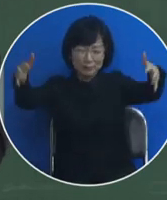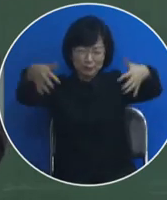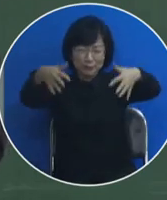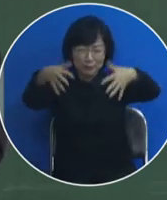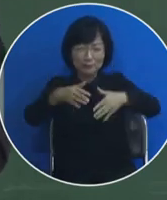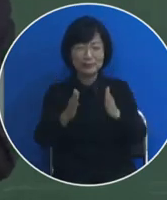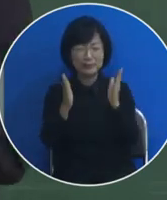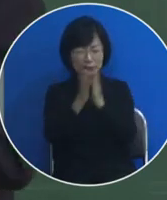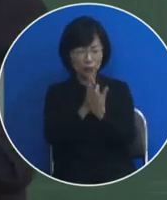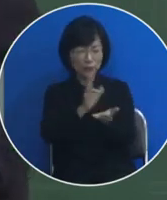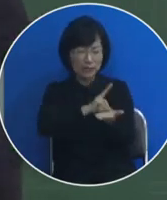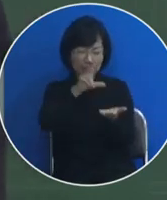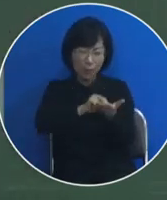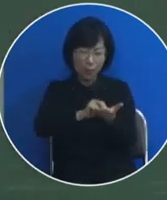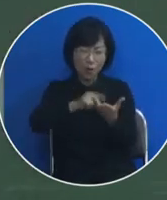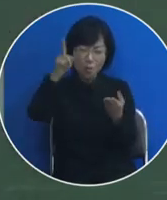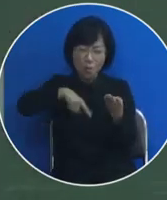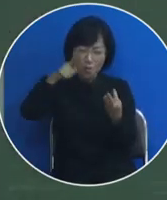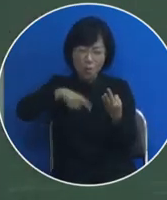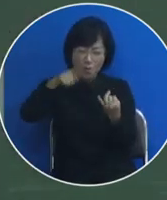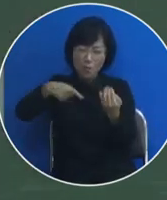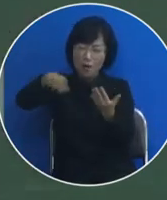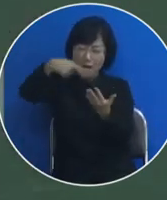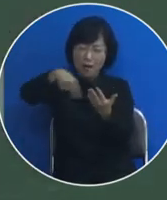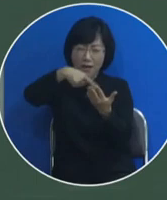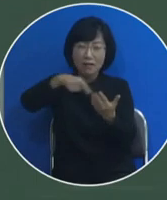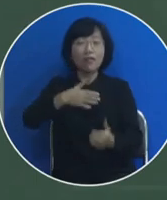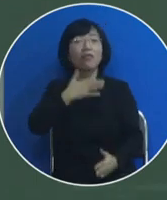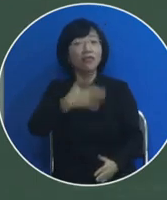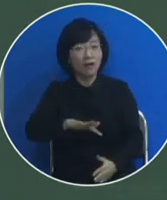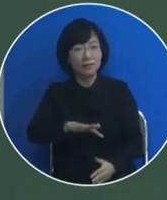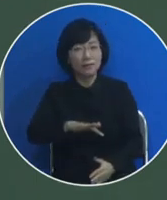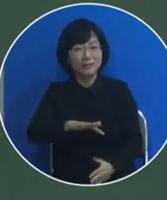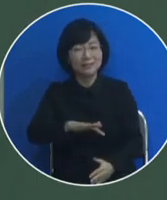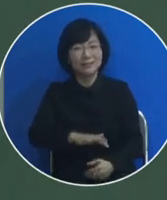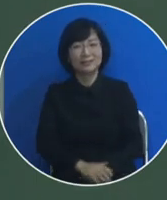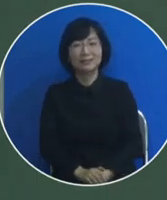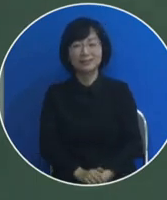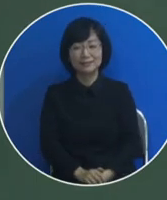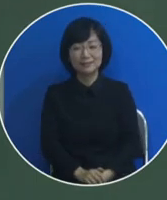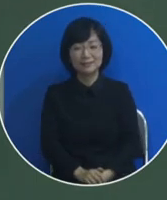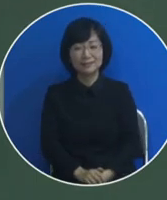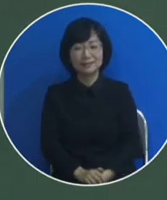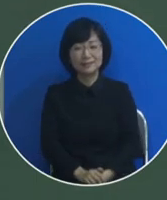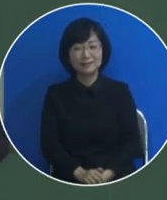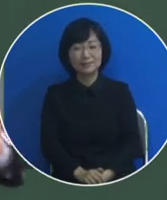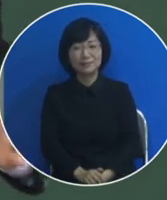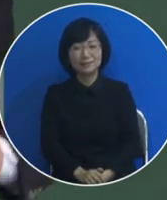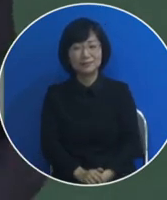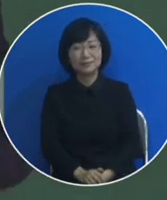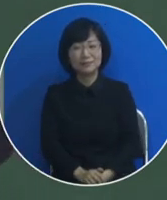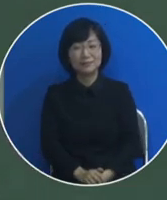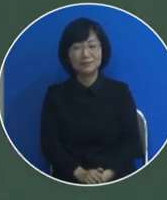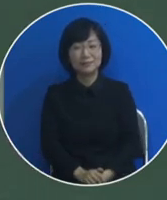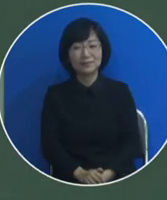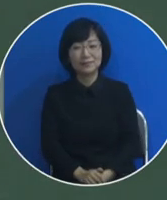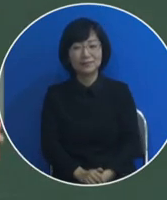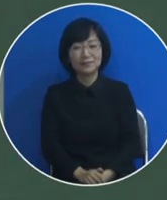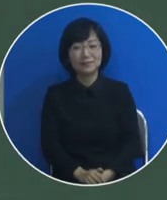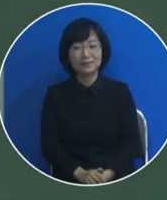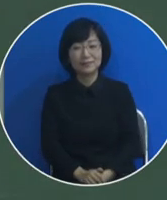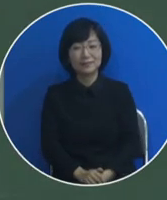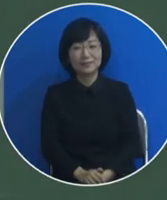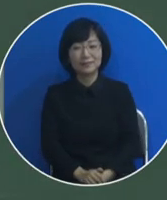your time and your life on these petty useless things. Why would you waste your life that way? Jesus didn't teach us any other prayer topic. 오히려 예수님 제일 처음에 제일 마지막 기도